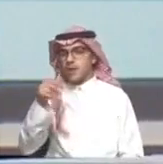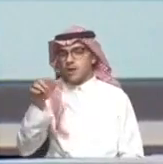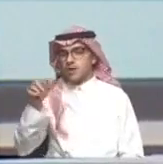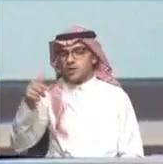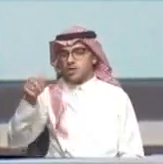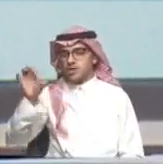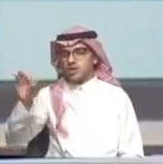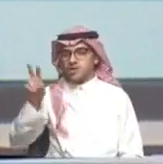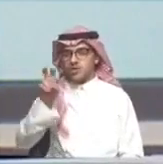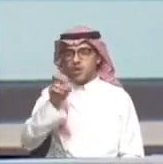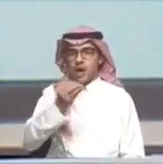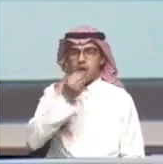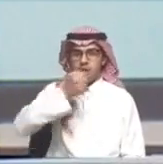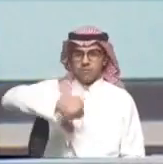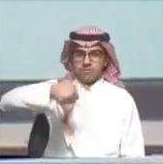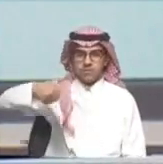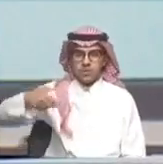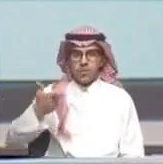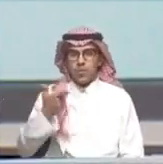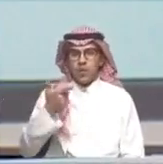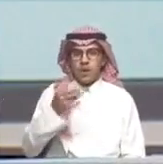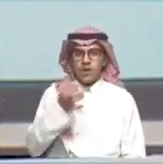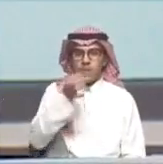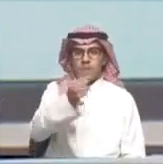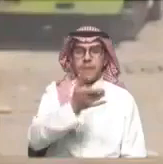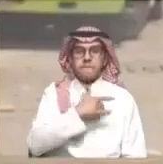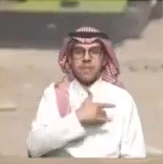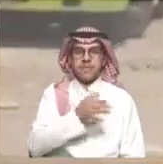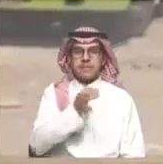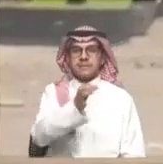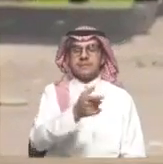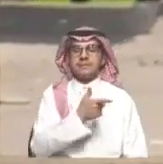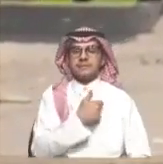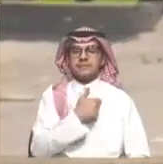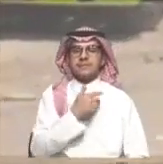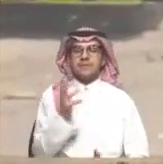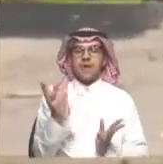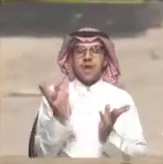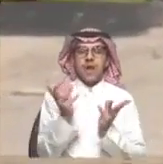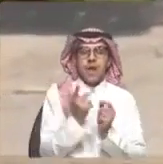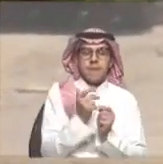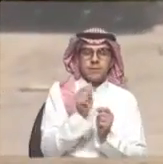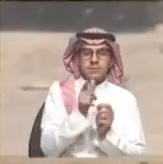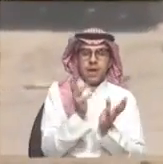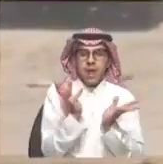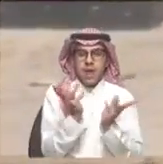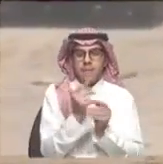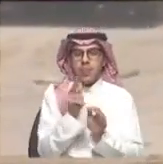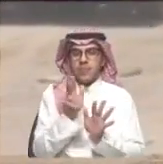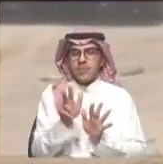3619 سلة غذائية في طريقها لمحافظة البيضاء، ضمن إجمالي المخصص لمحافظة البيضاء